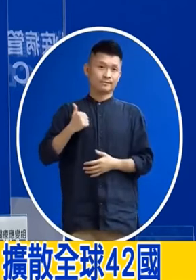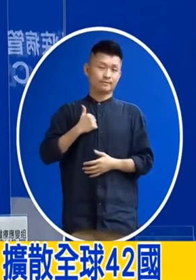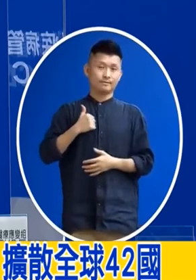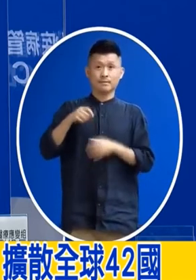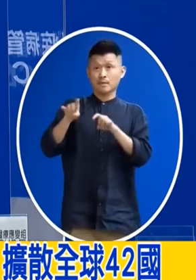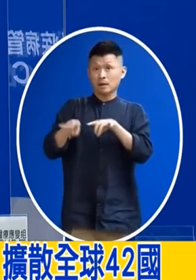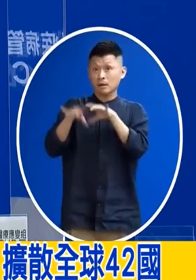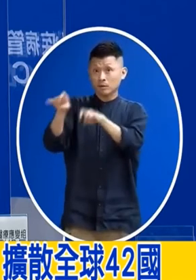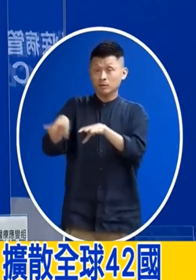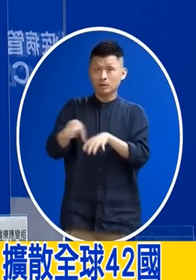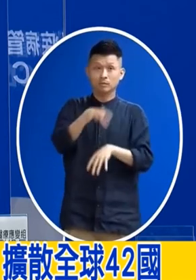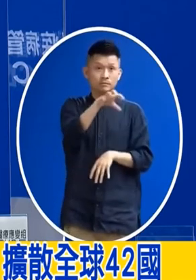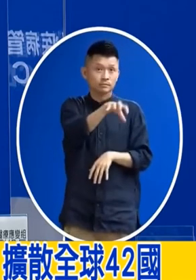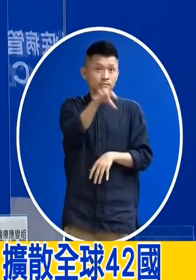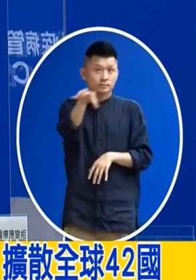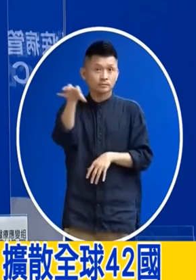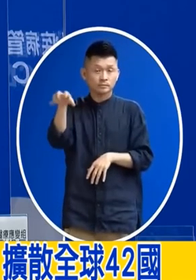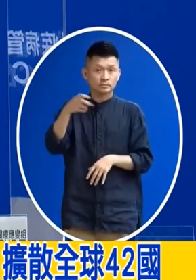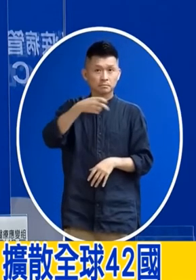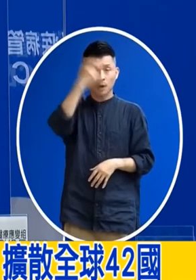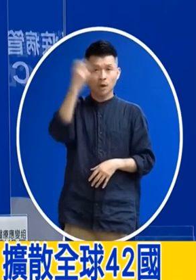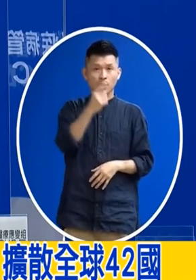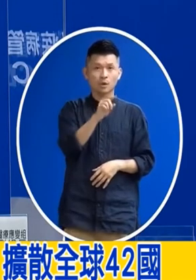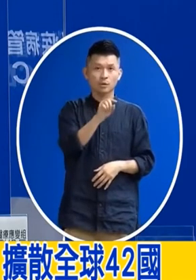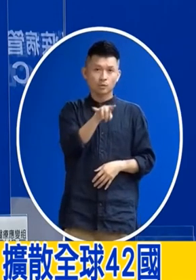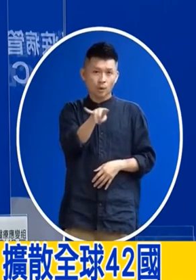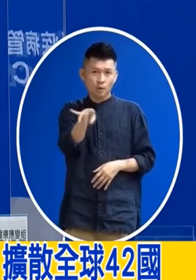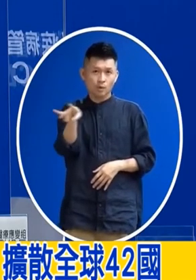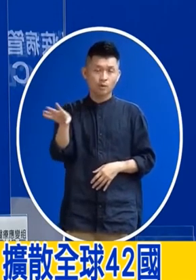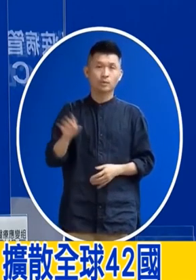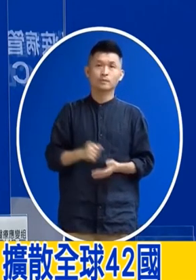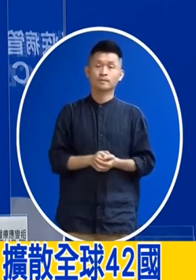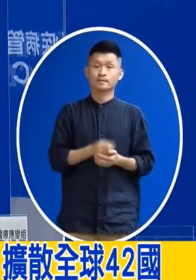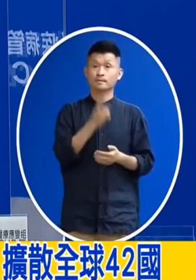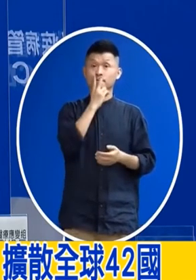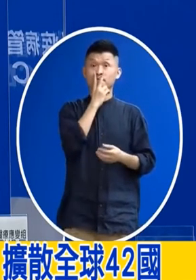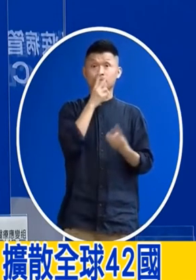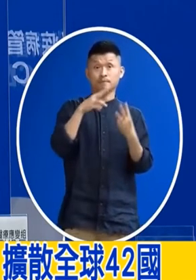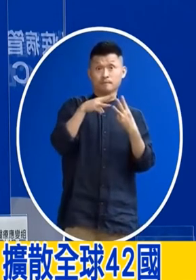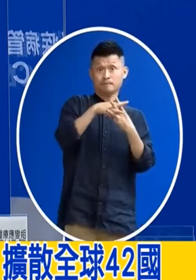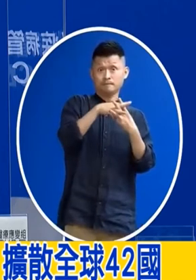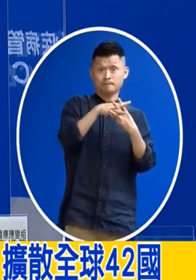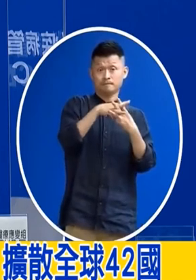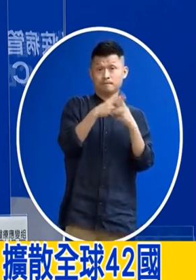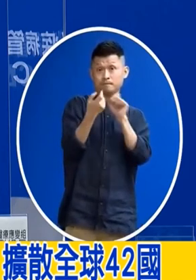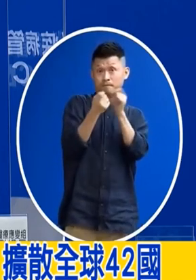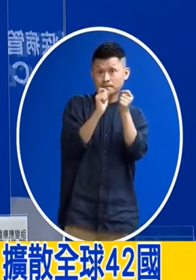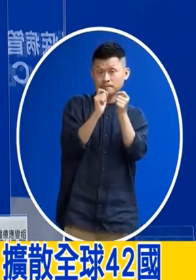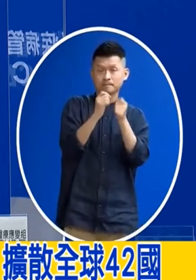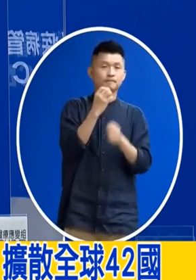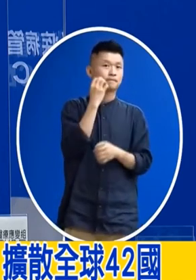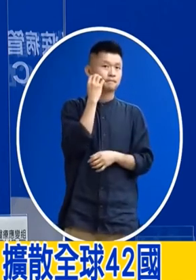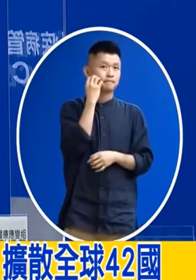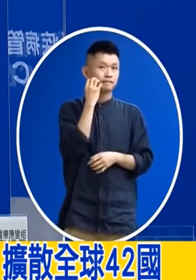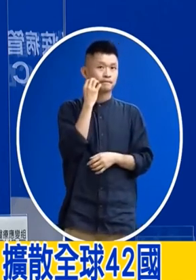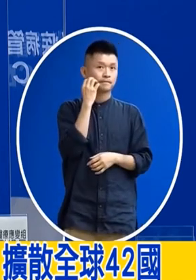澳洲这些国家也都有相关的病例报告。那我们亚洲这边的话，最近是以色列、